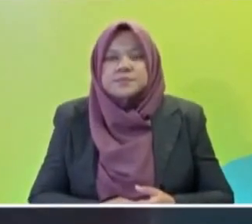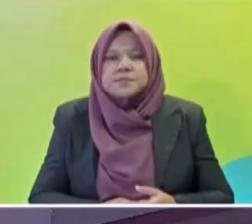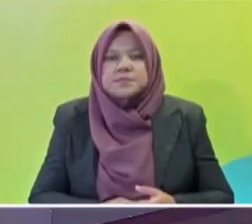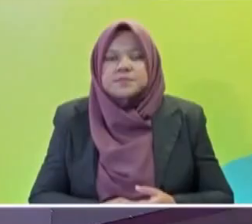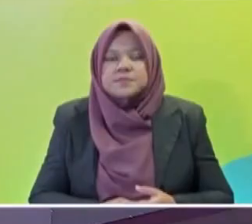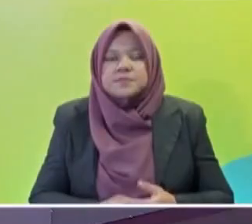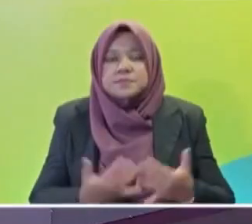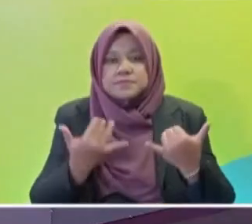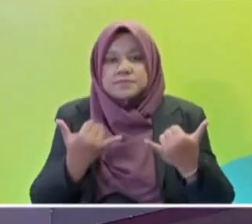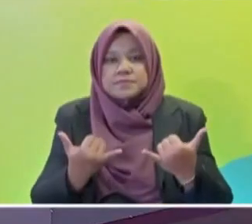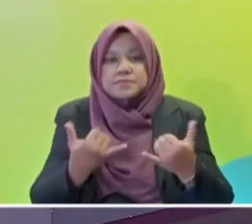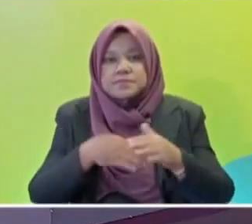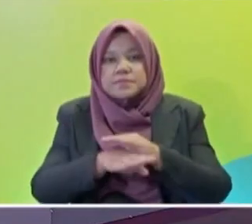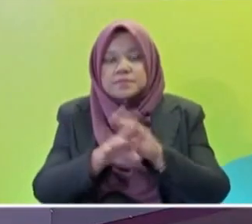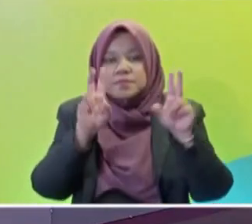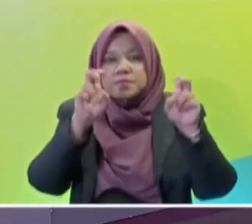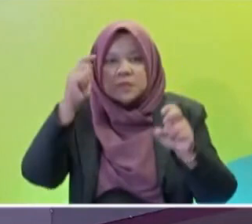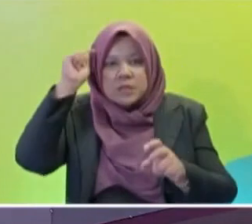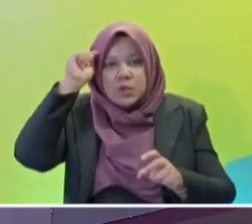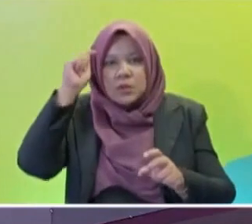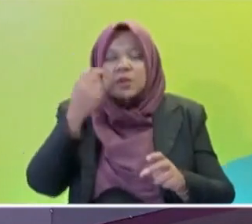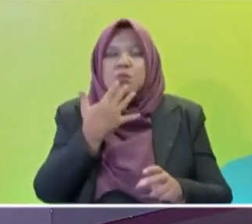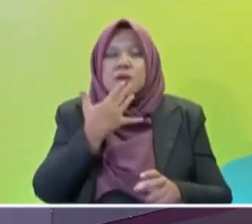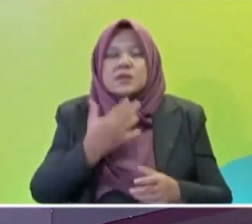Sekarang kita akan masuk kepada